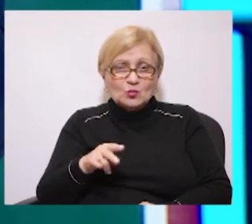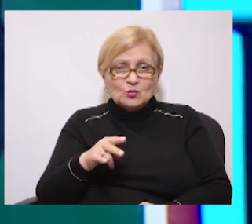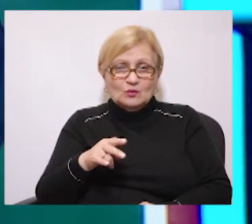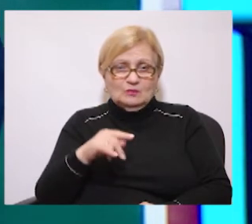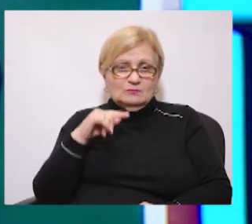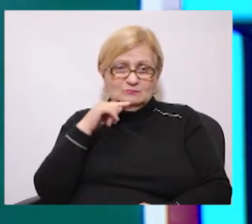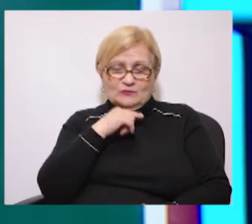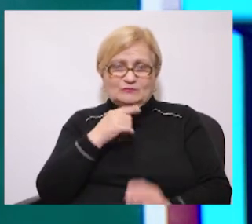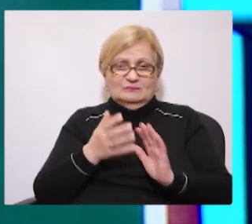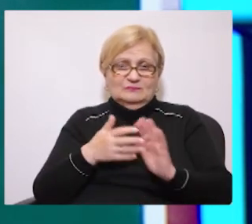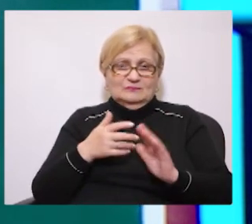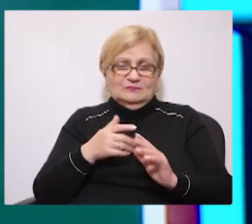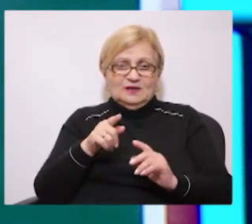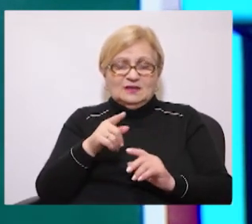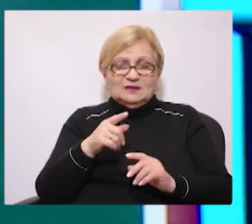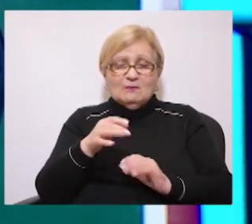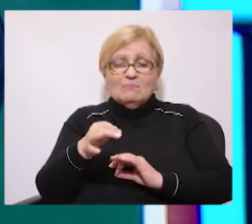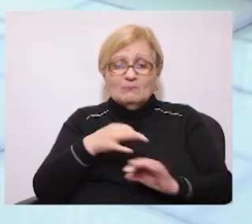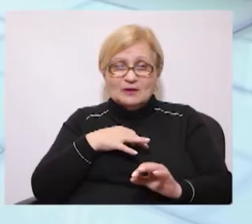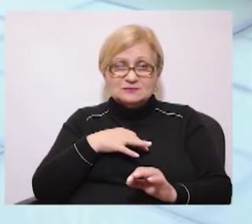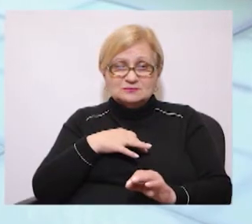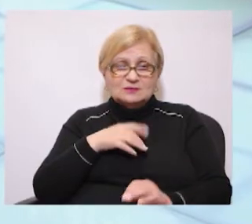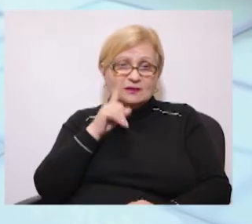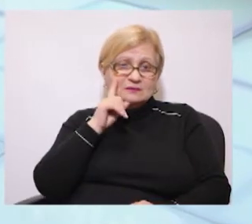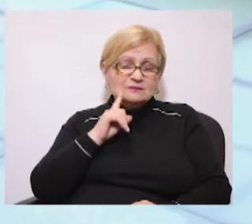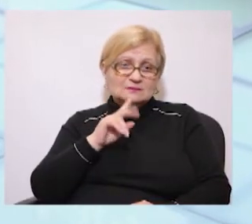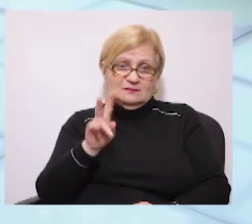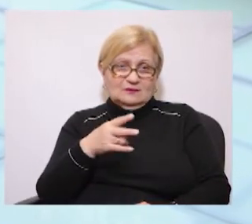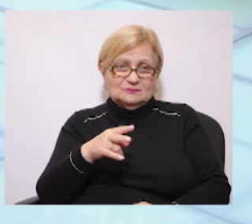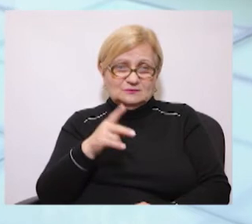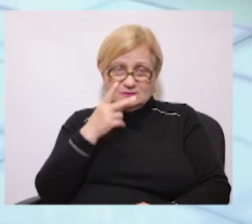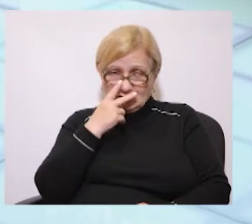ამ პასუხის მიღების წყობას.